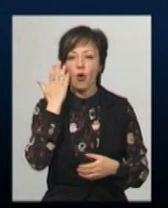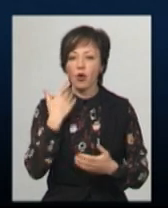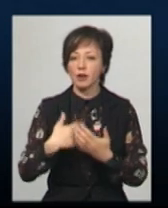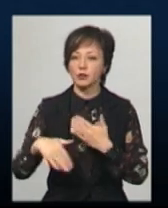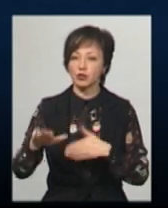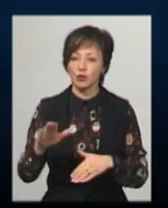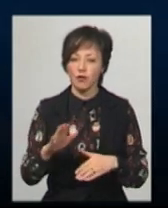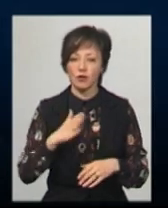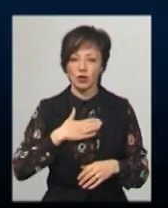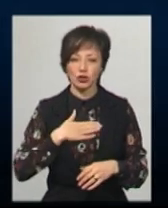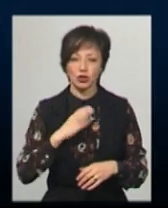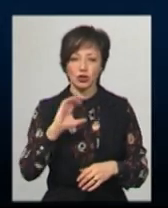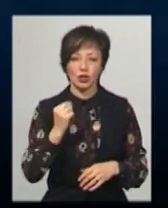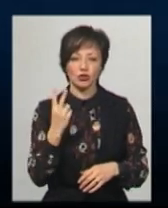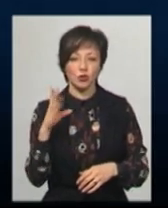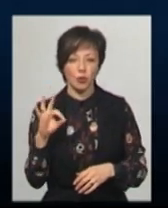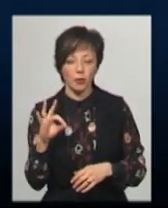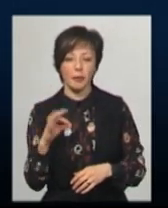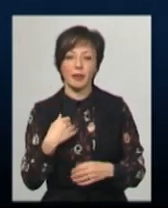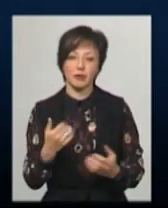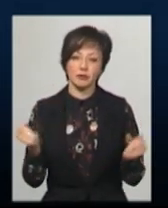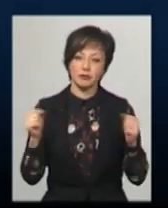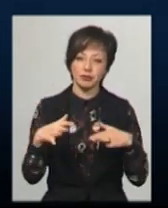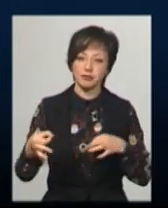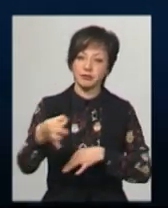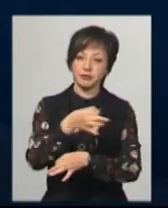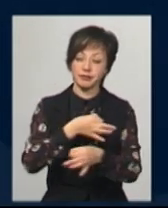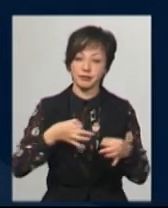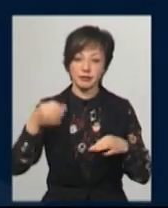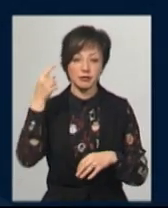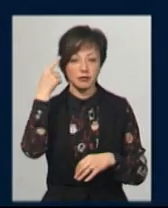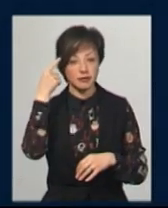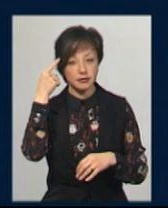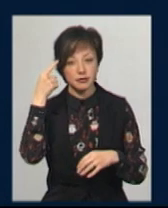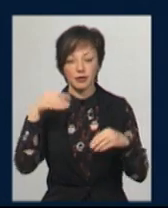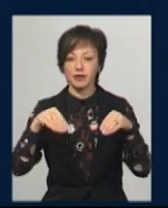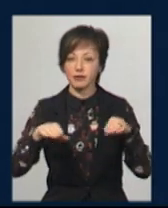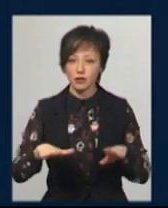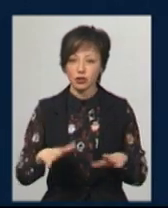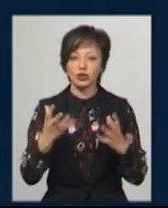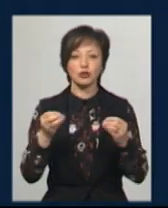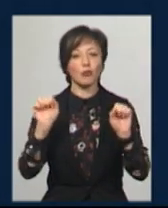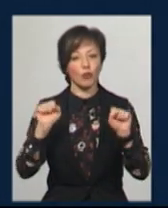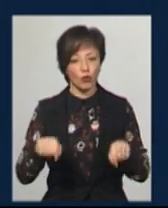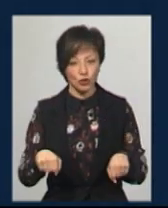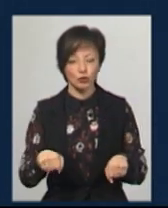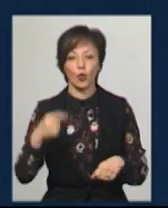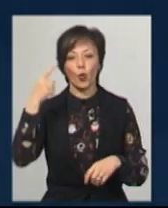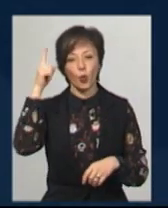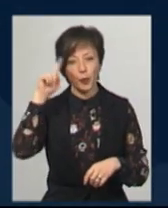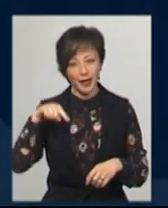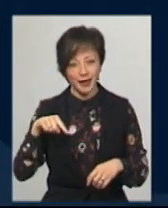кар'єру в гурті «Тартак», ми зібралися з хлопцями та вирішили, що ми ще можемо, ще